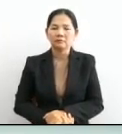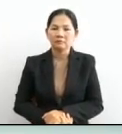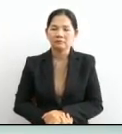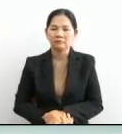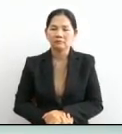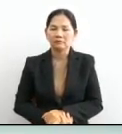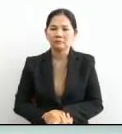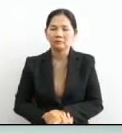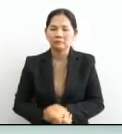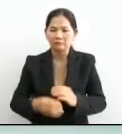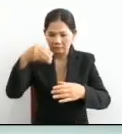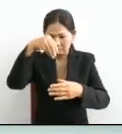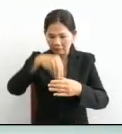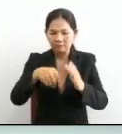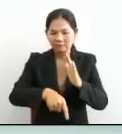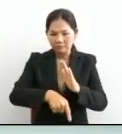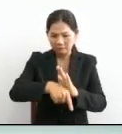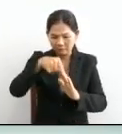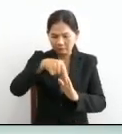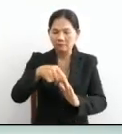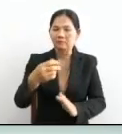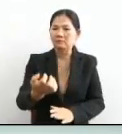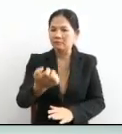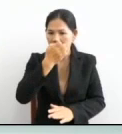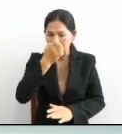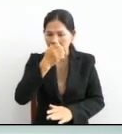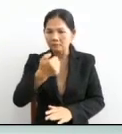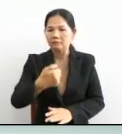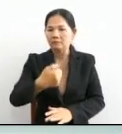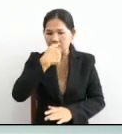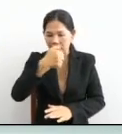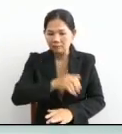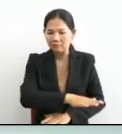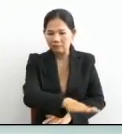nông cá thơ chiên nông chầm nấy